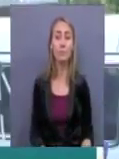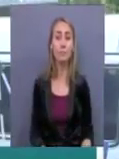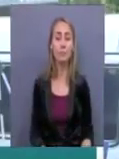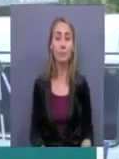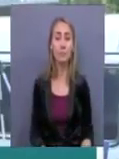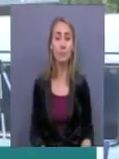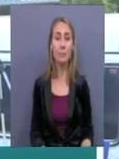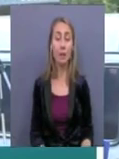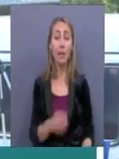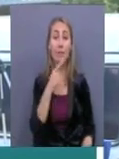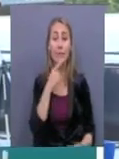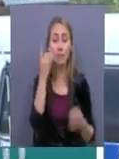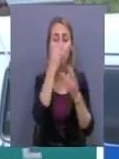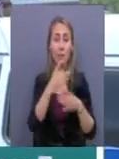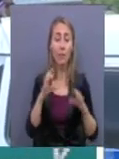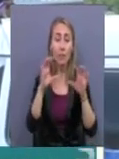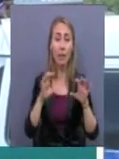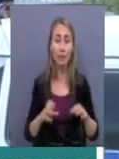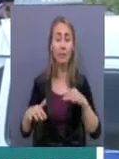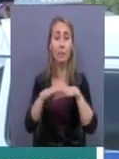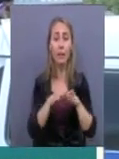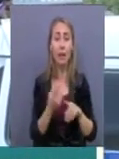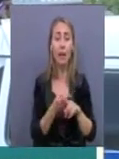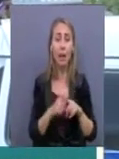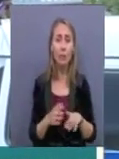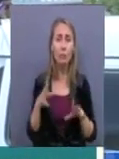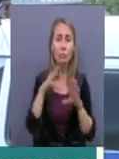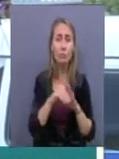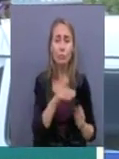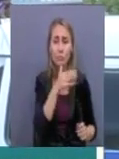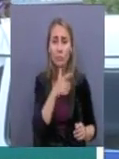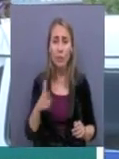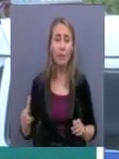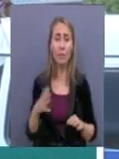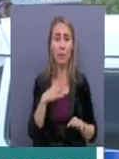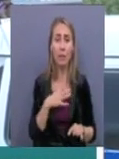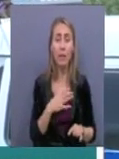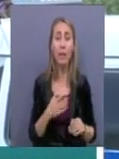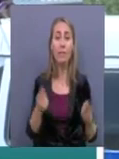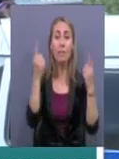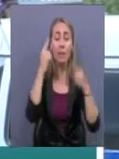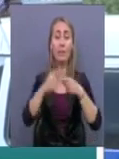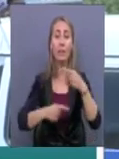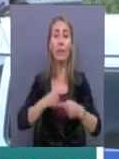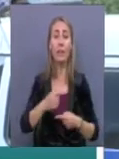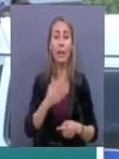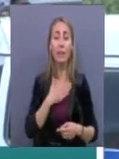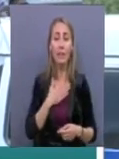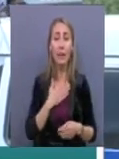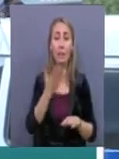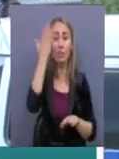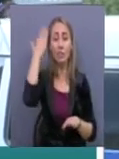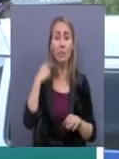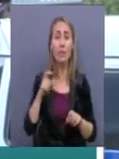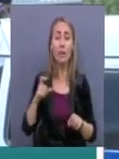Халқымыздың заңы да осы тіл байланды жатыр. Елбасы тұңғыш президентіміз Нұрсұлтан Назарбаев рухани жаңғыру және